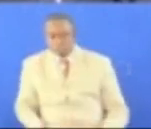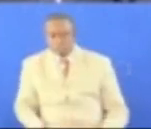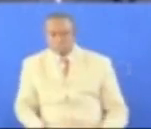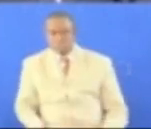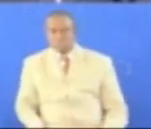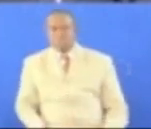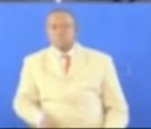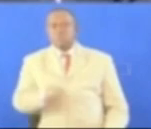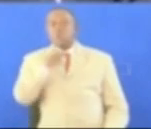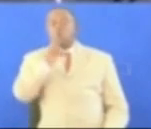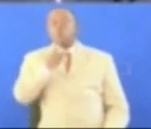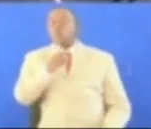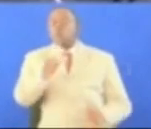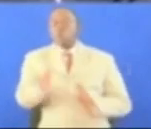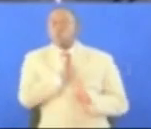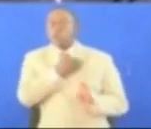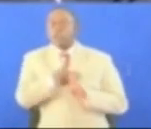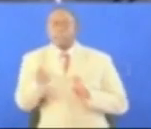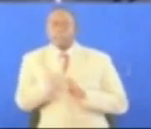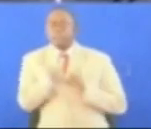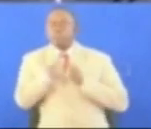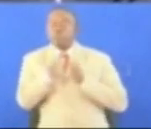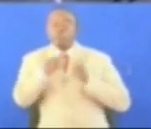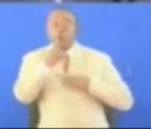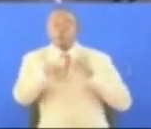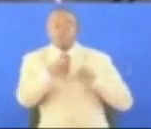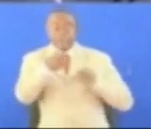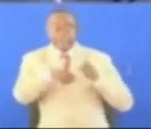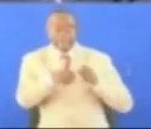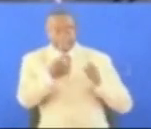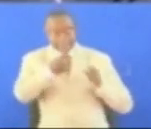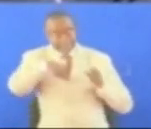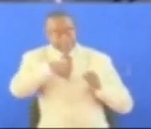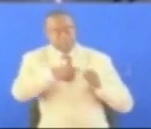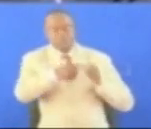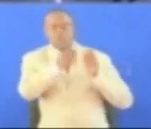unaendelea juu ya binadamu. Na sisi tusipokuwa makini,